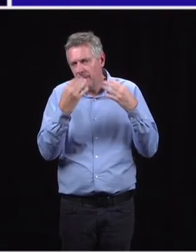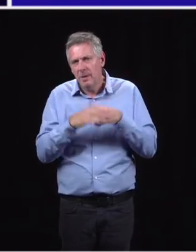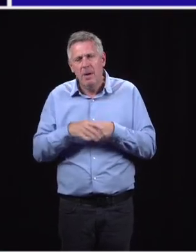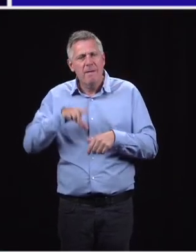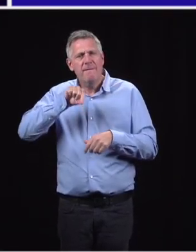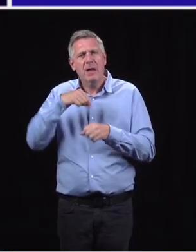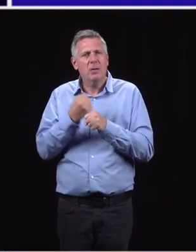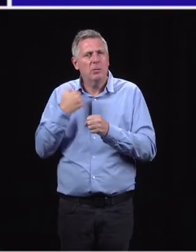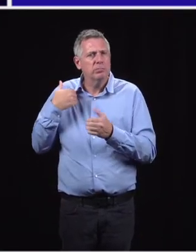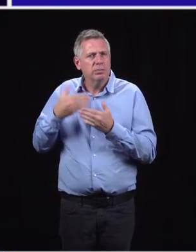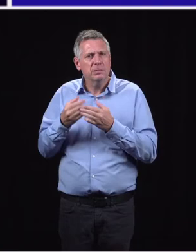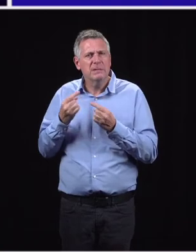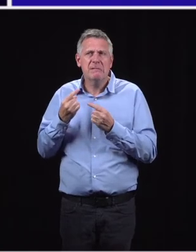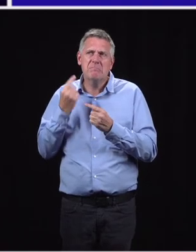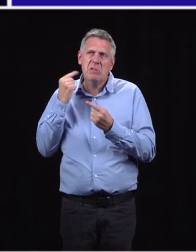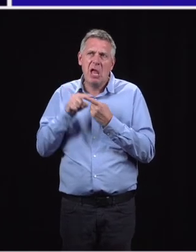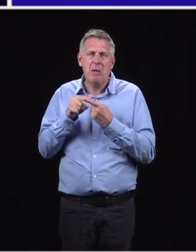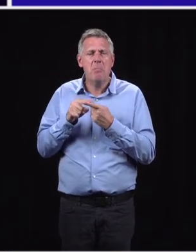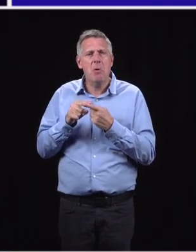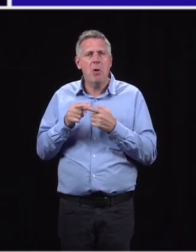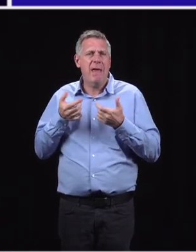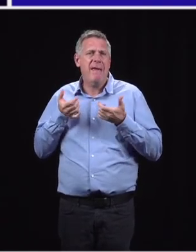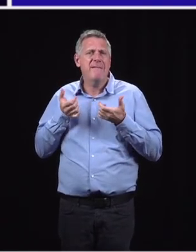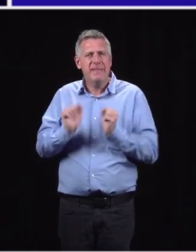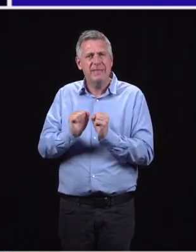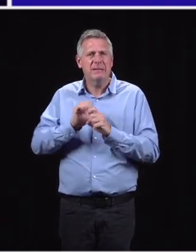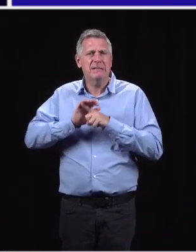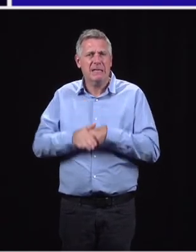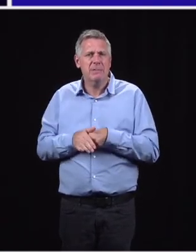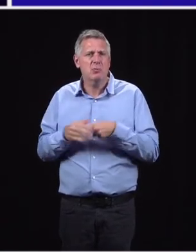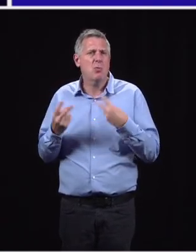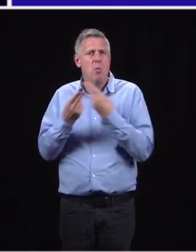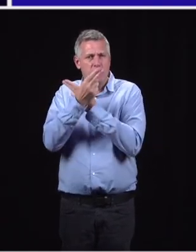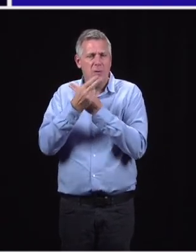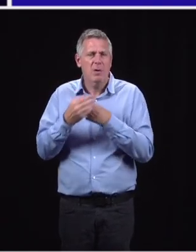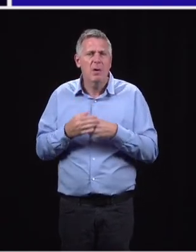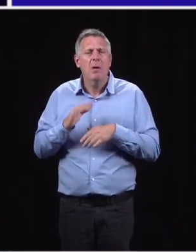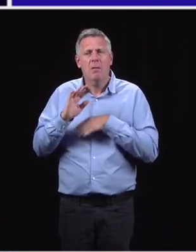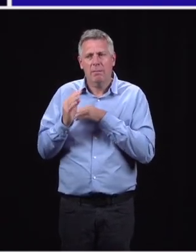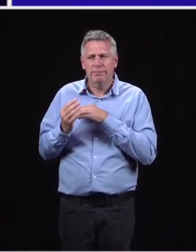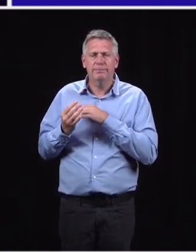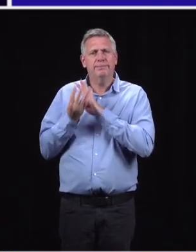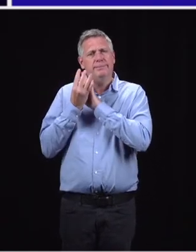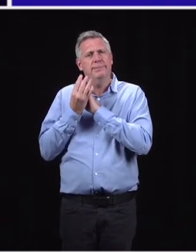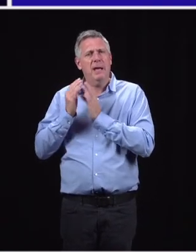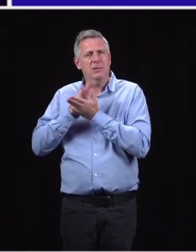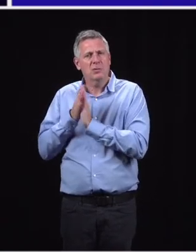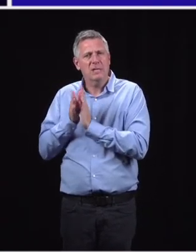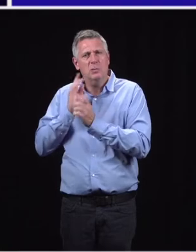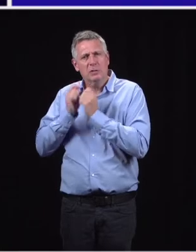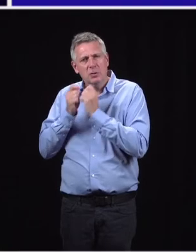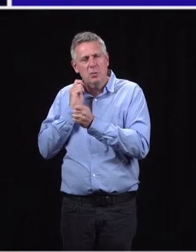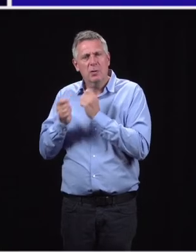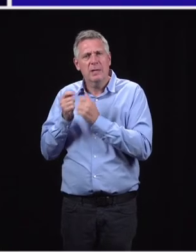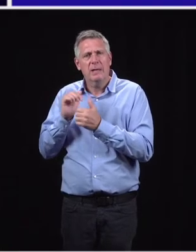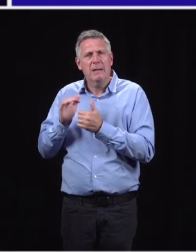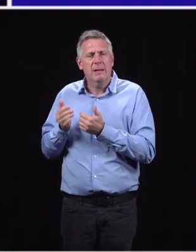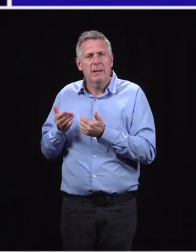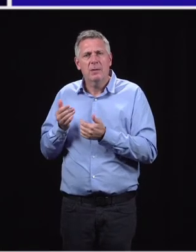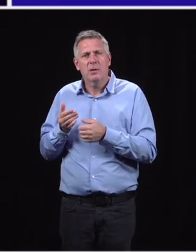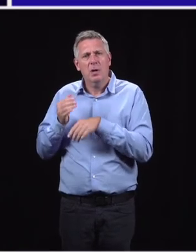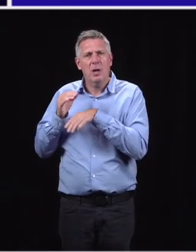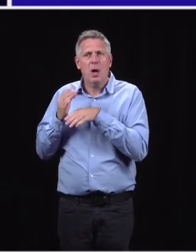notamment pour réfléchir avec des associations une association dont on est fondateur qui s'appelle